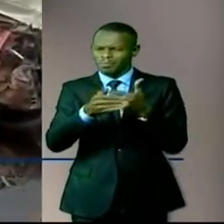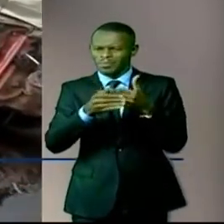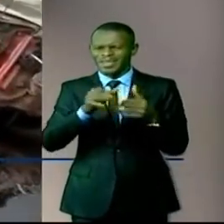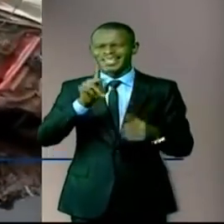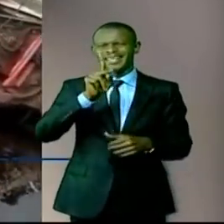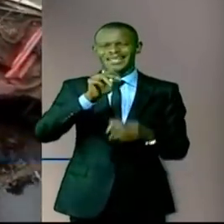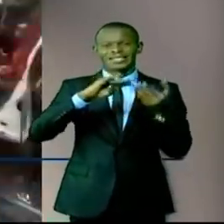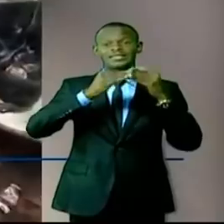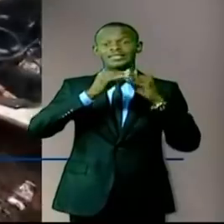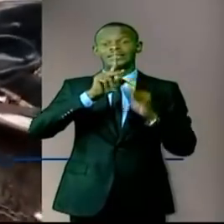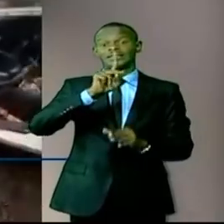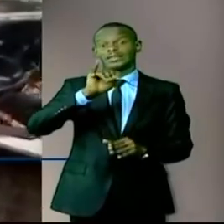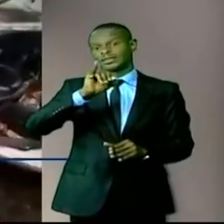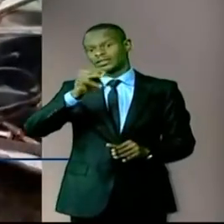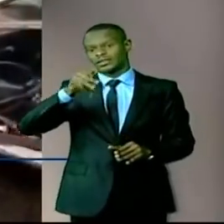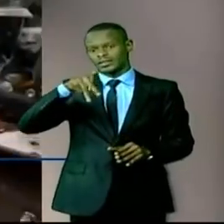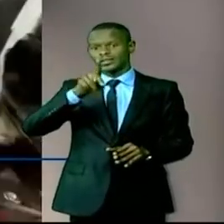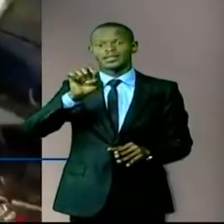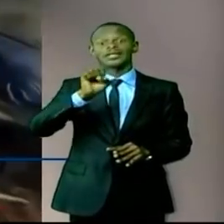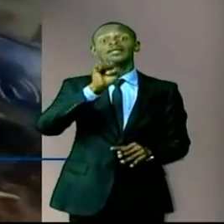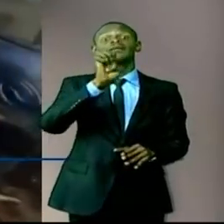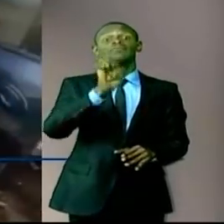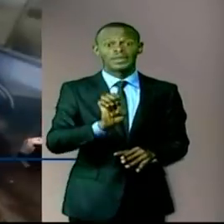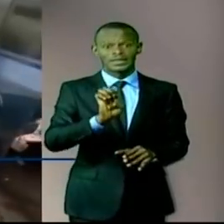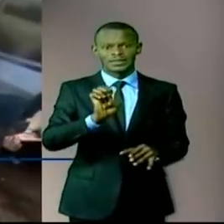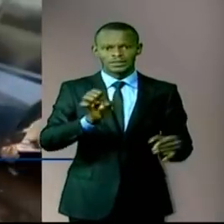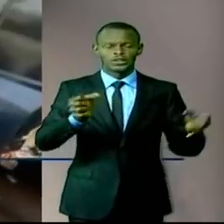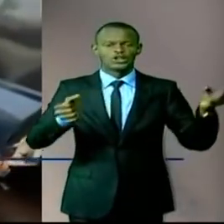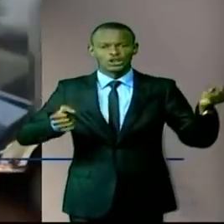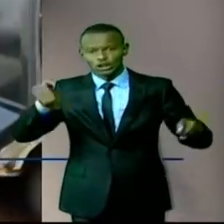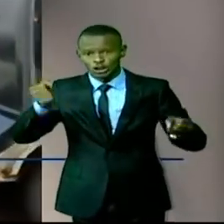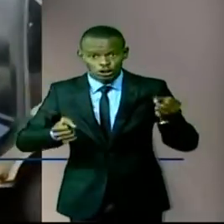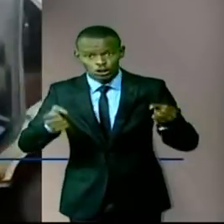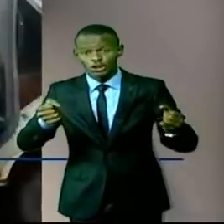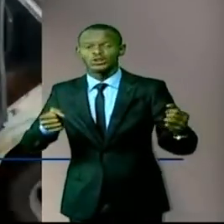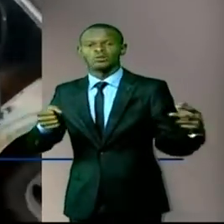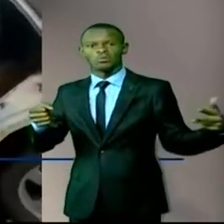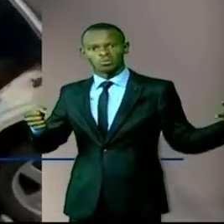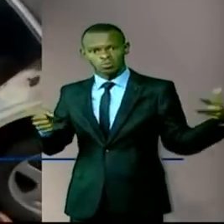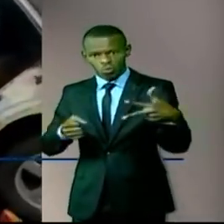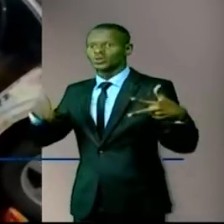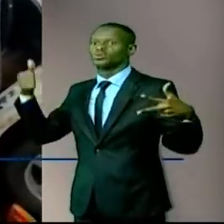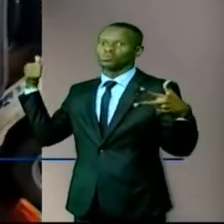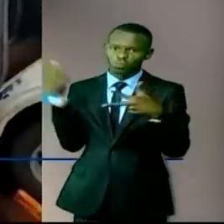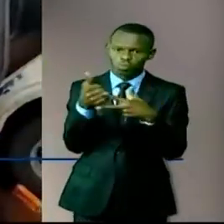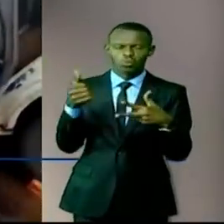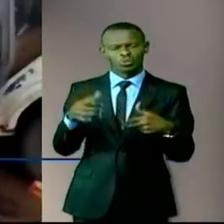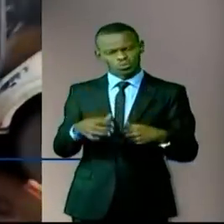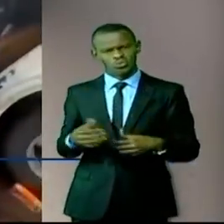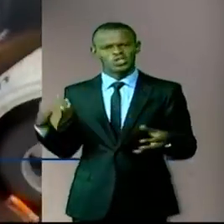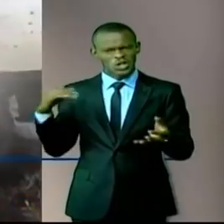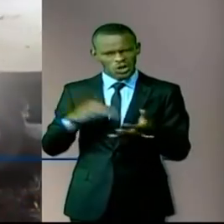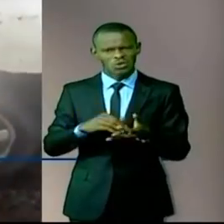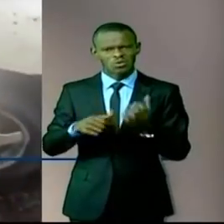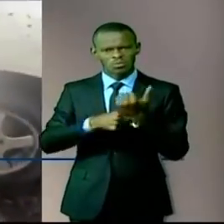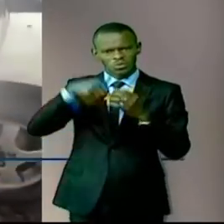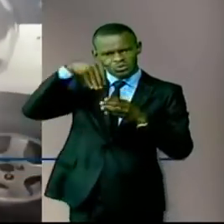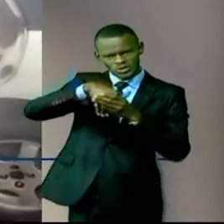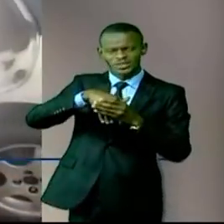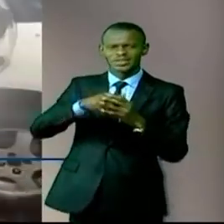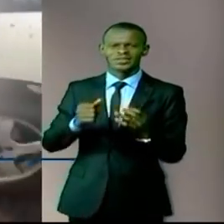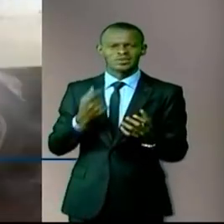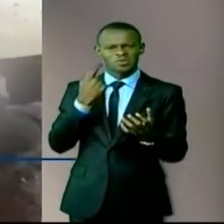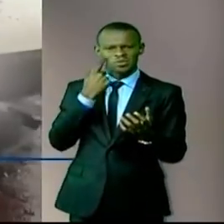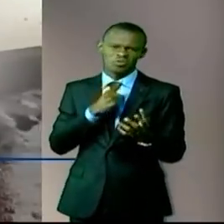emporté une remorque qui a broyé une voiture avec quelques personnes à bord. Ici également, on a enregistré des cas